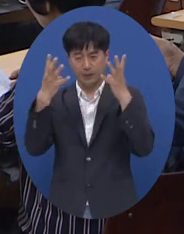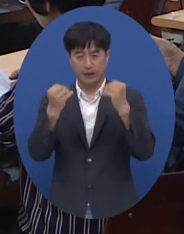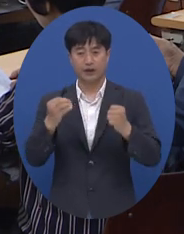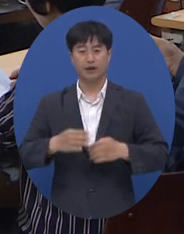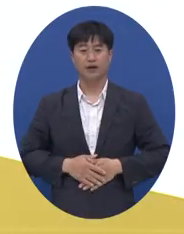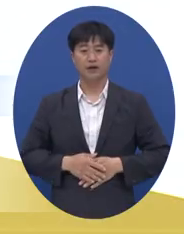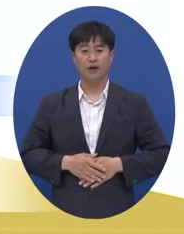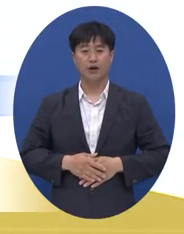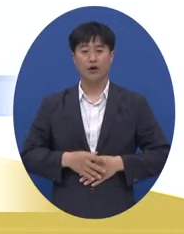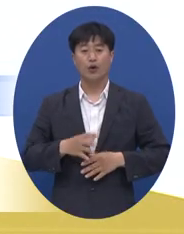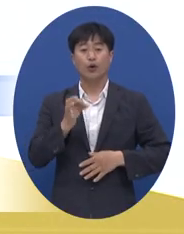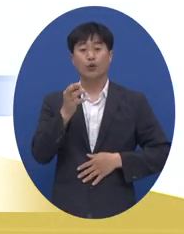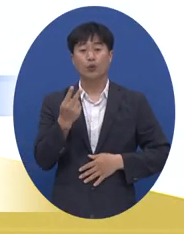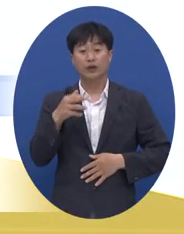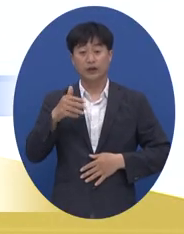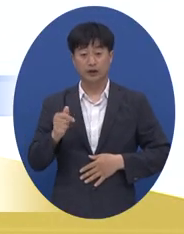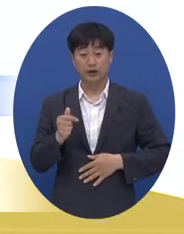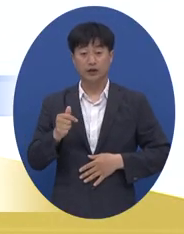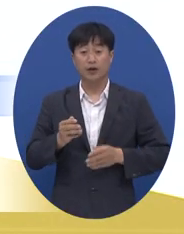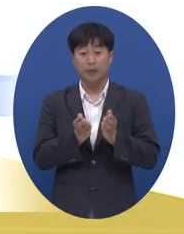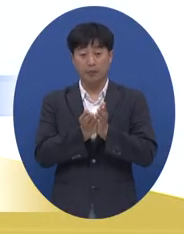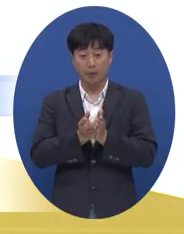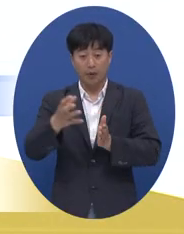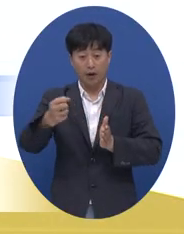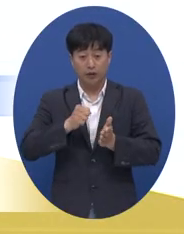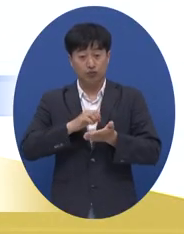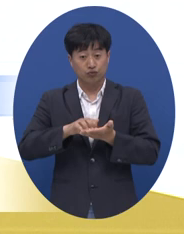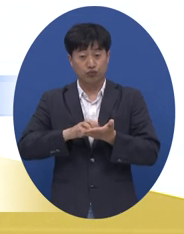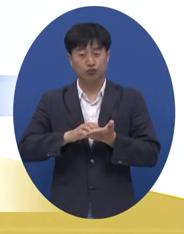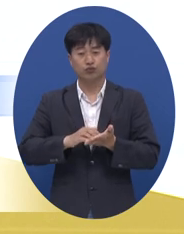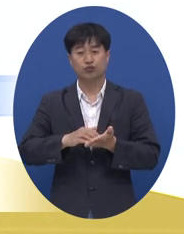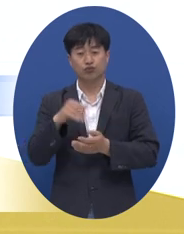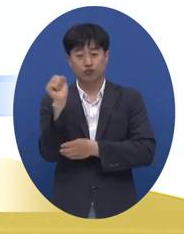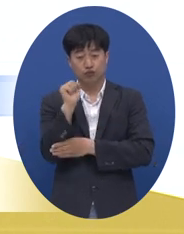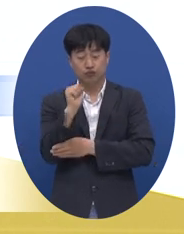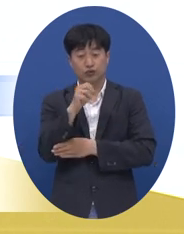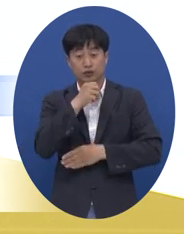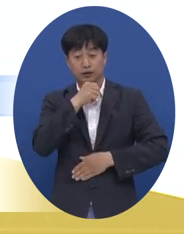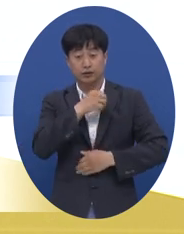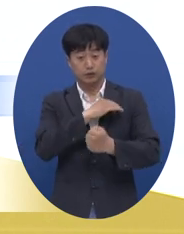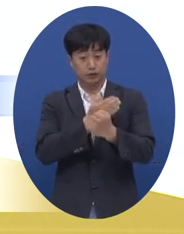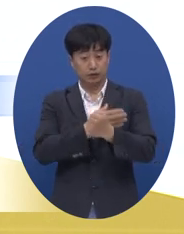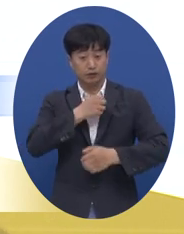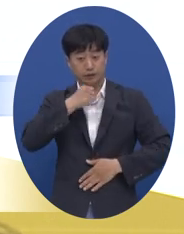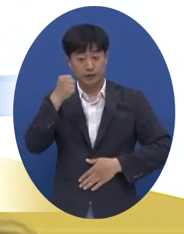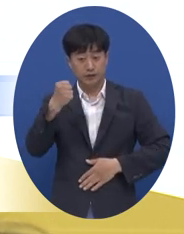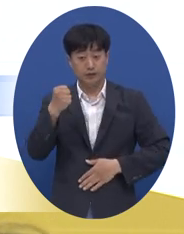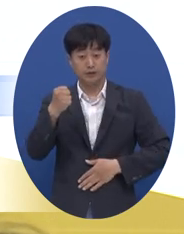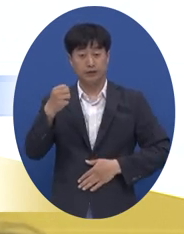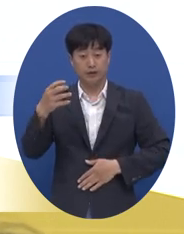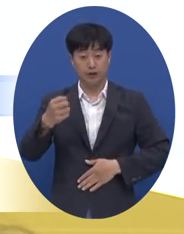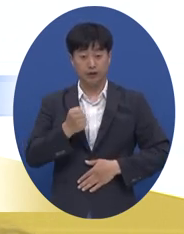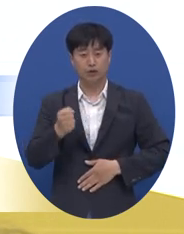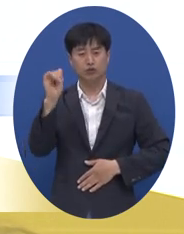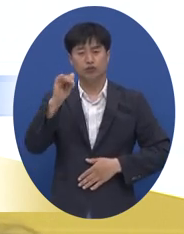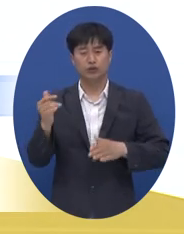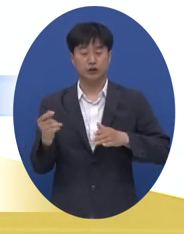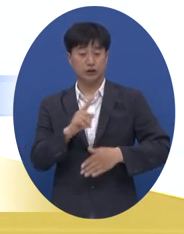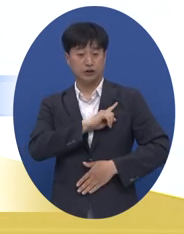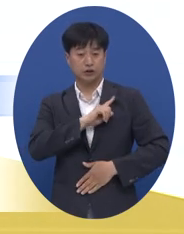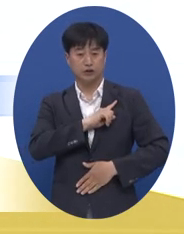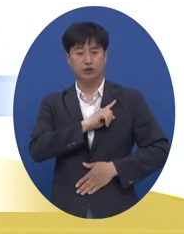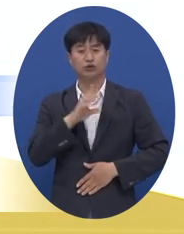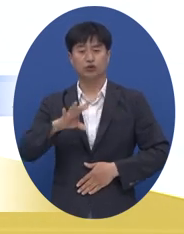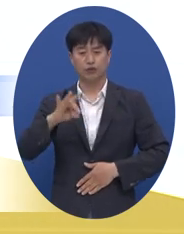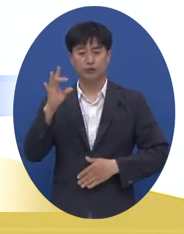있습니다 루트 보트 보유대수 와 조종 면허 취득이 논 전국 1위에 경기도에서 처음 열리는 것입니다